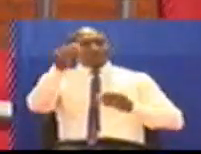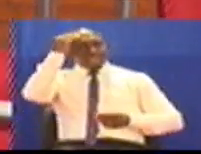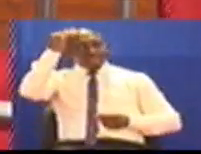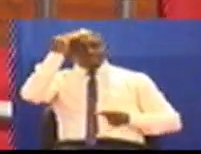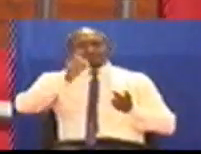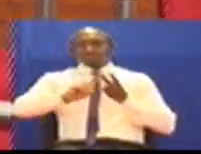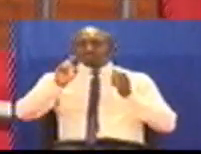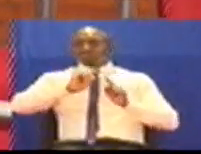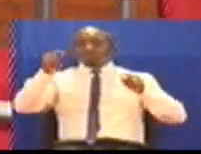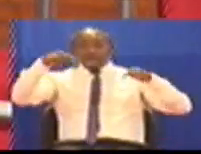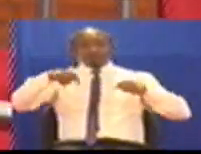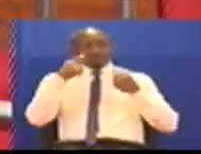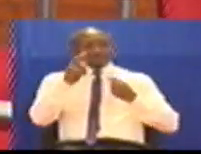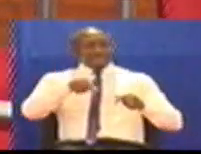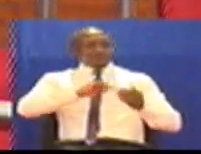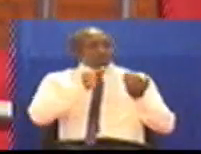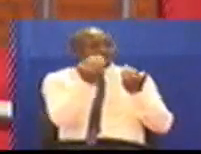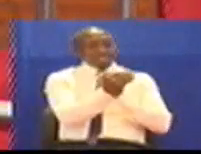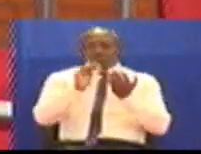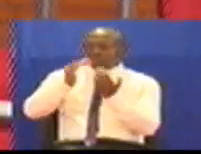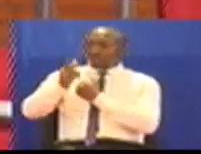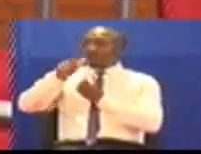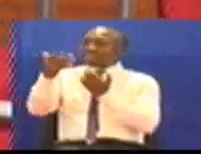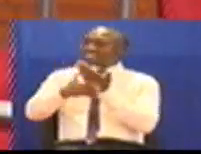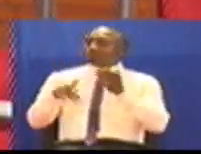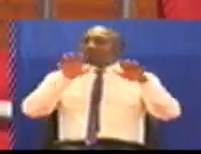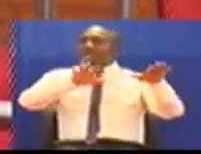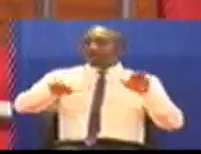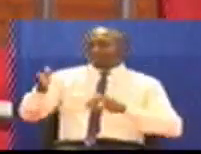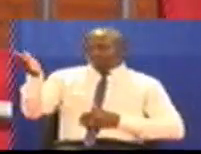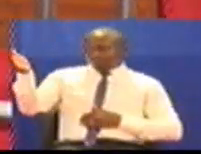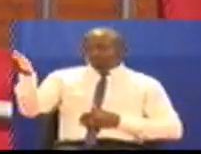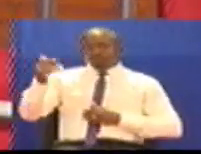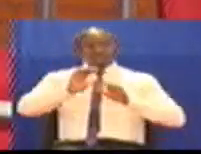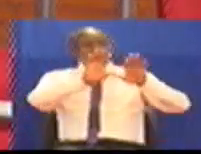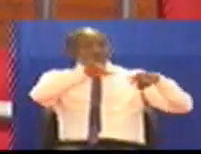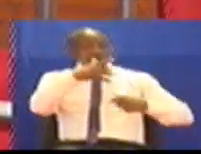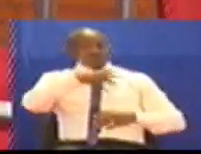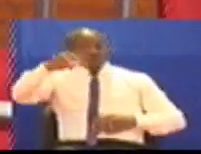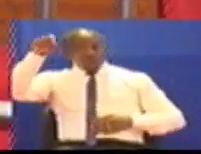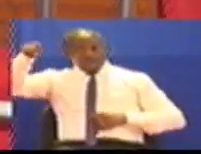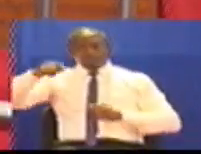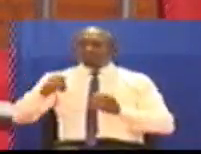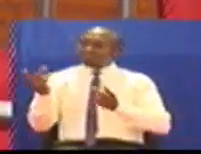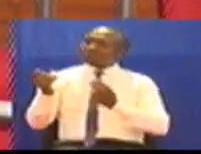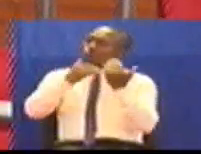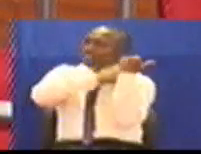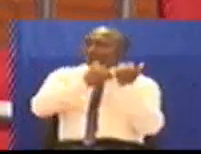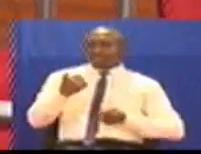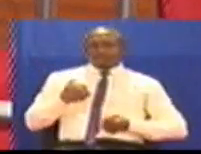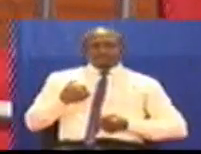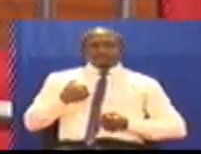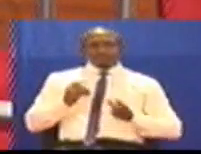Isije ikaonekana sisi huku tunatunzwa alafu wananchi wetu wanapata tabu. Kwa hiyo wabunge tukitoka hapa tukirudi na sisi tuwajibike. Lakini